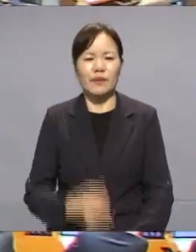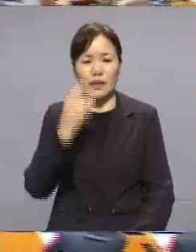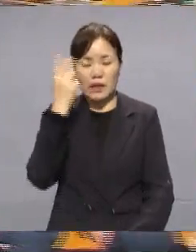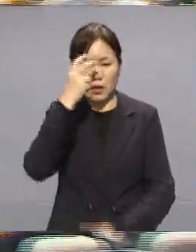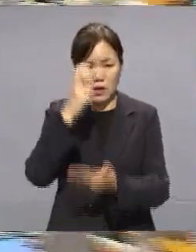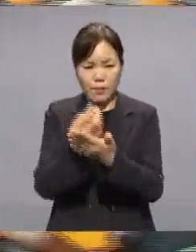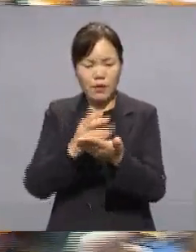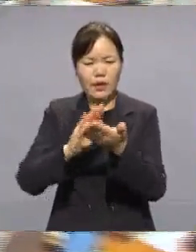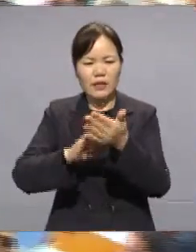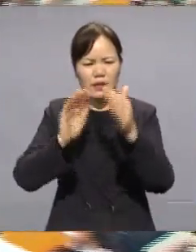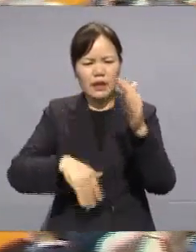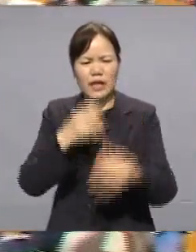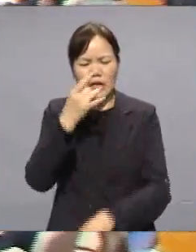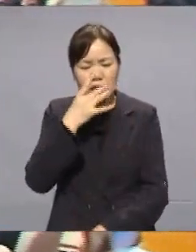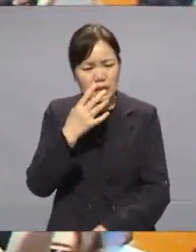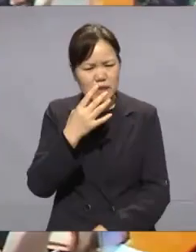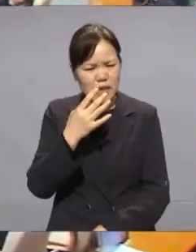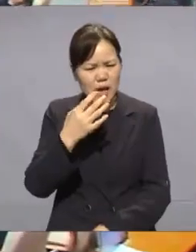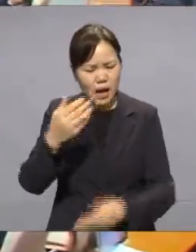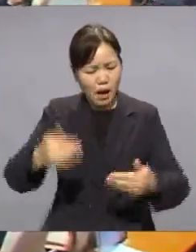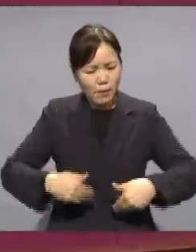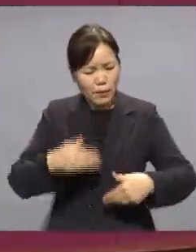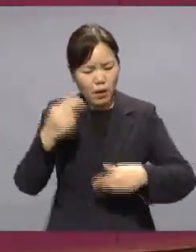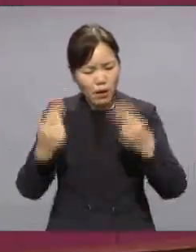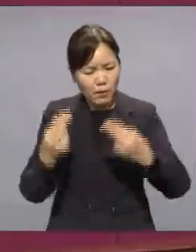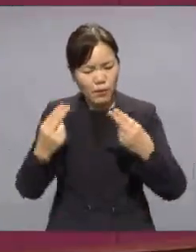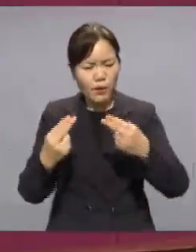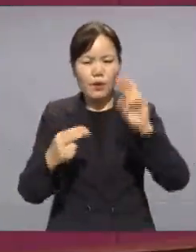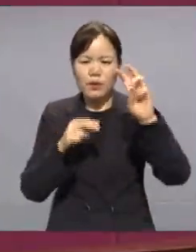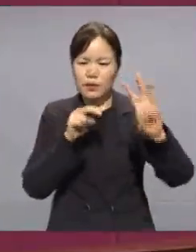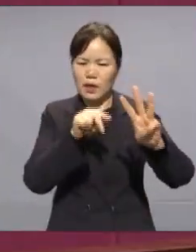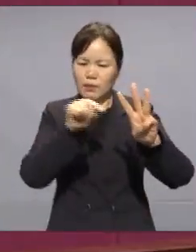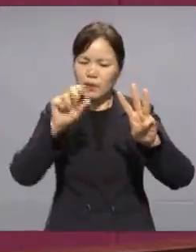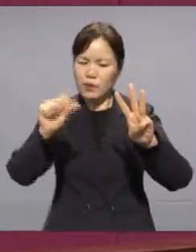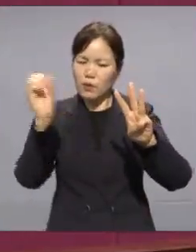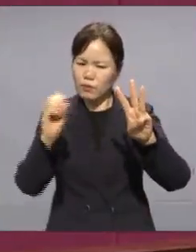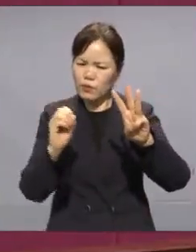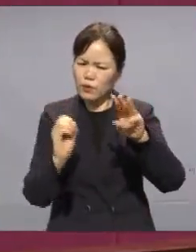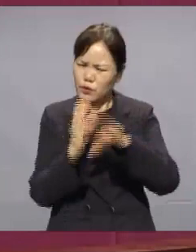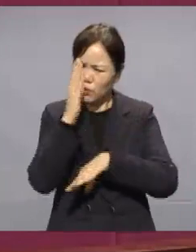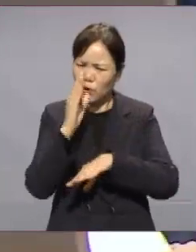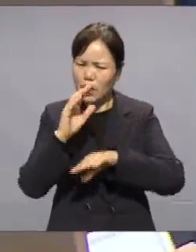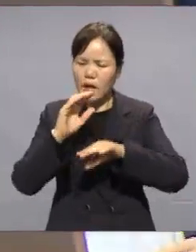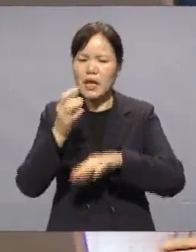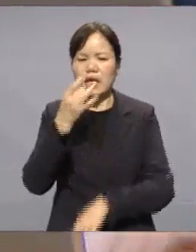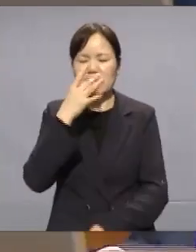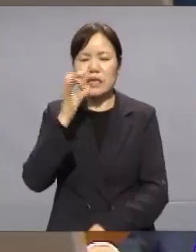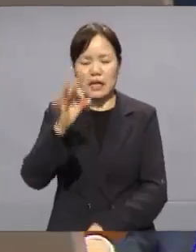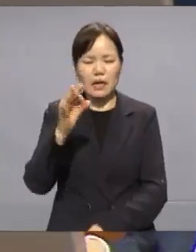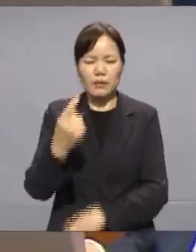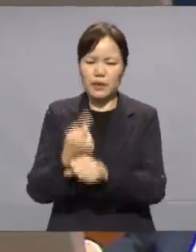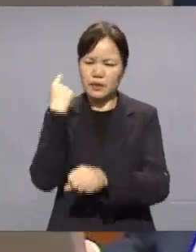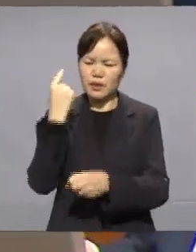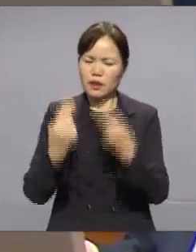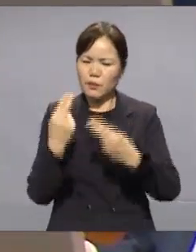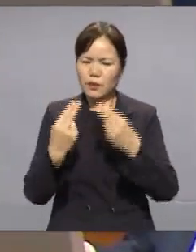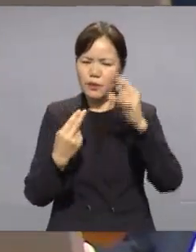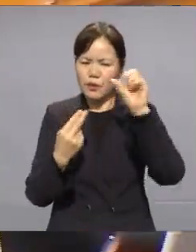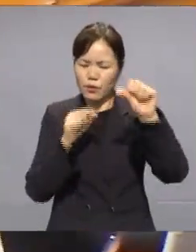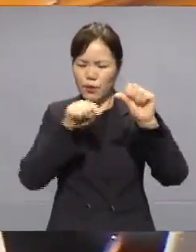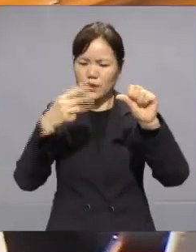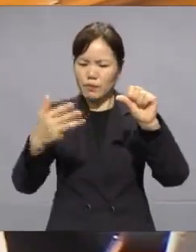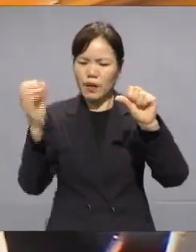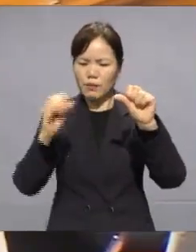양곡관리법 개정안은 쌀 수요 대비 초과 생산량이 3에서 5%이거나 쌀값이 전년 대비 5에서 8% 하락할